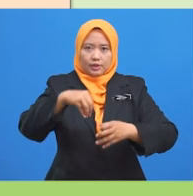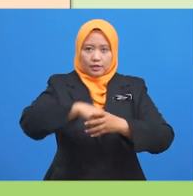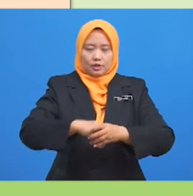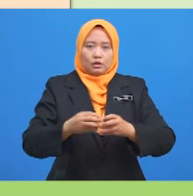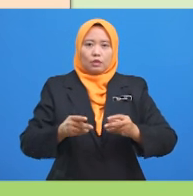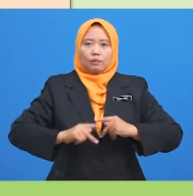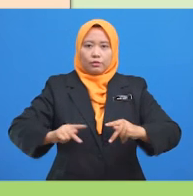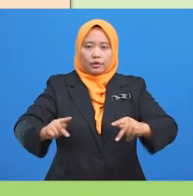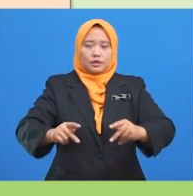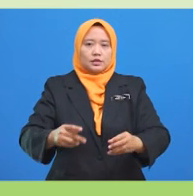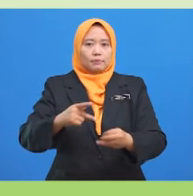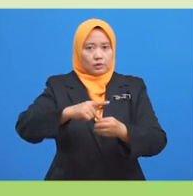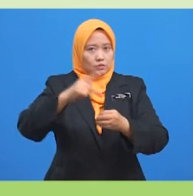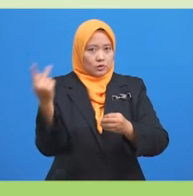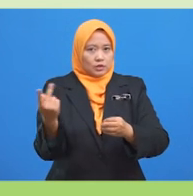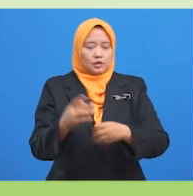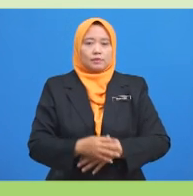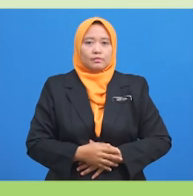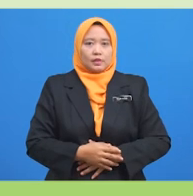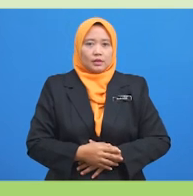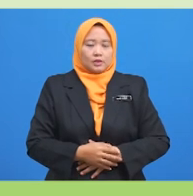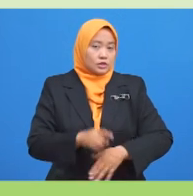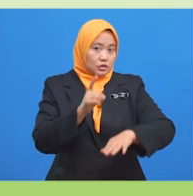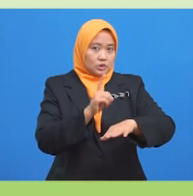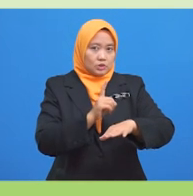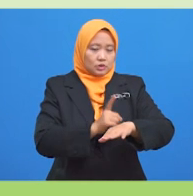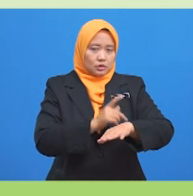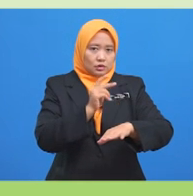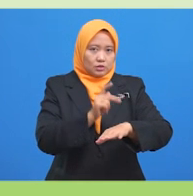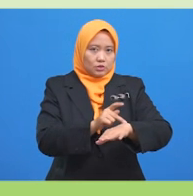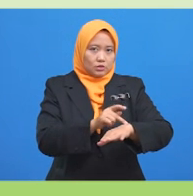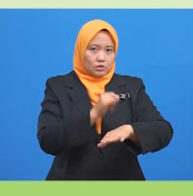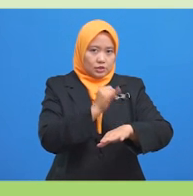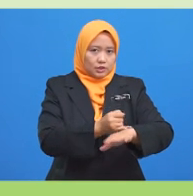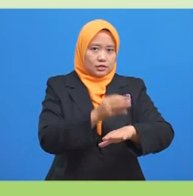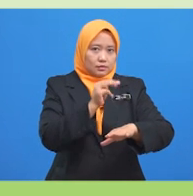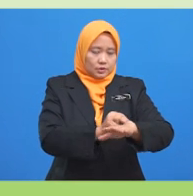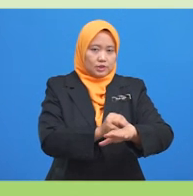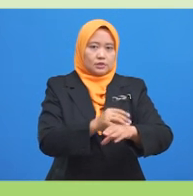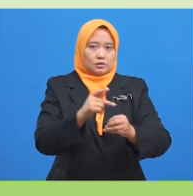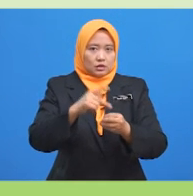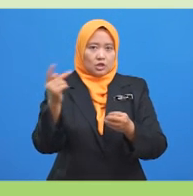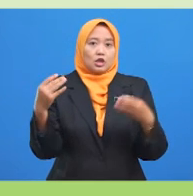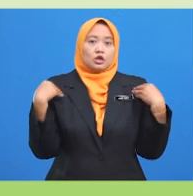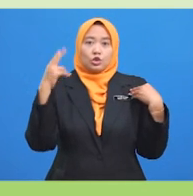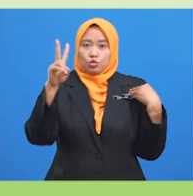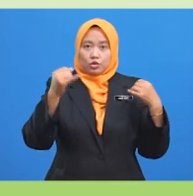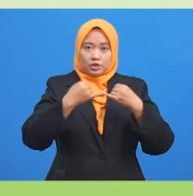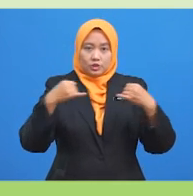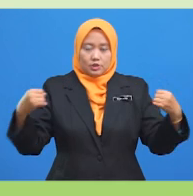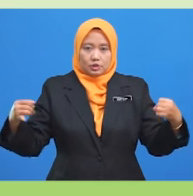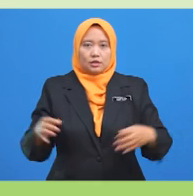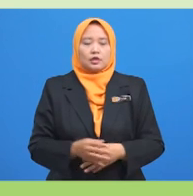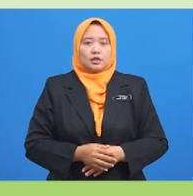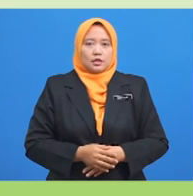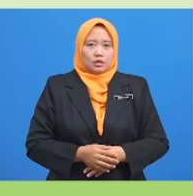pengeluaran. Jangka masa terbahagi kepada dua jenis, iaitu jangka masa